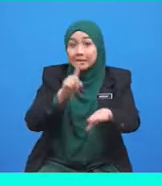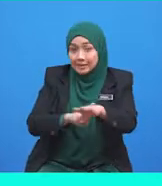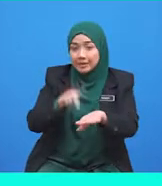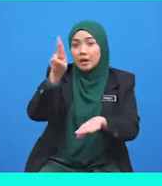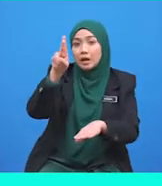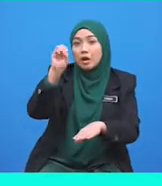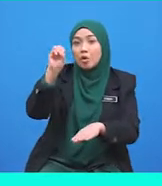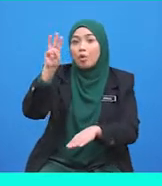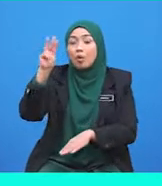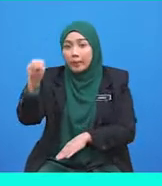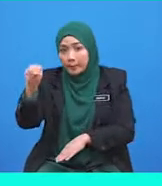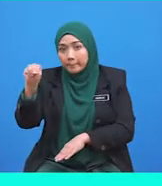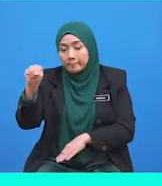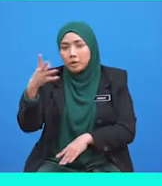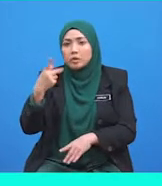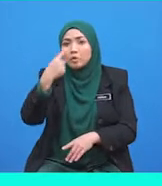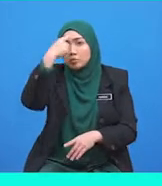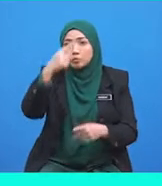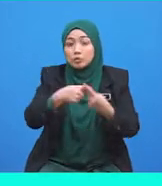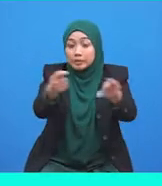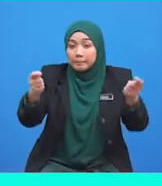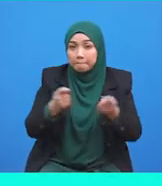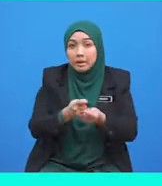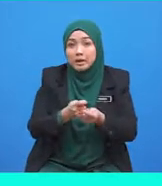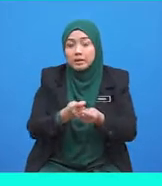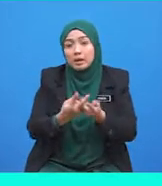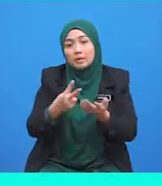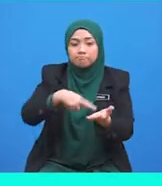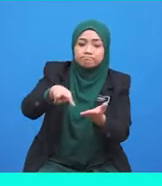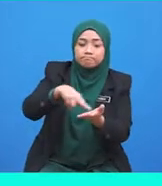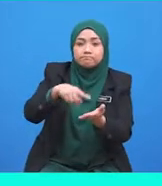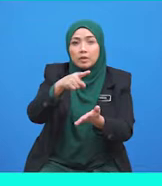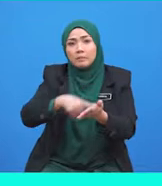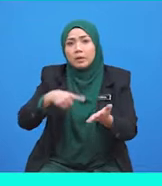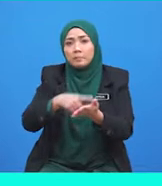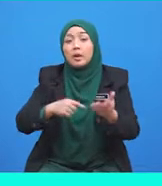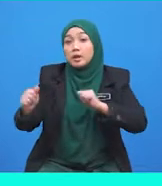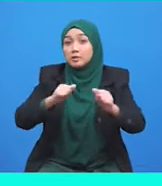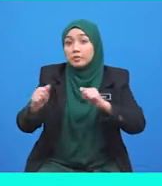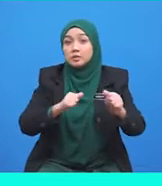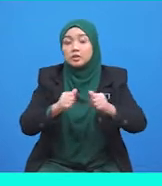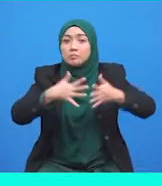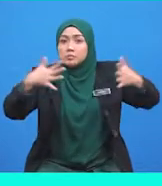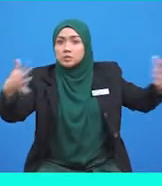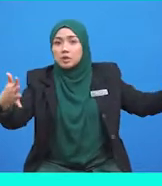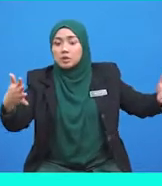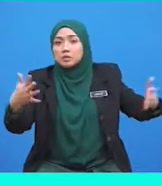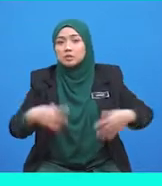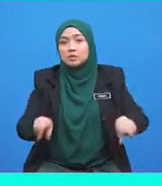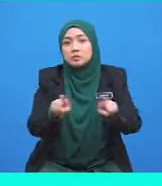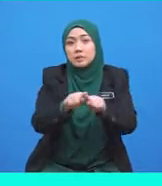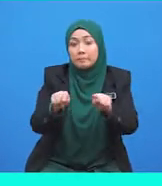yang dijadikan tempat mengadakan persembahan dan pertandingan bersaiz besar seperti acara